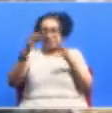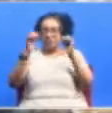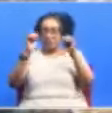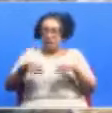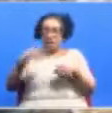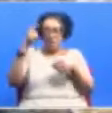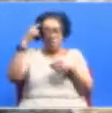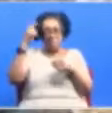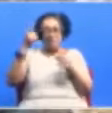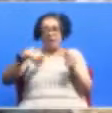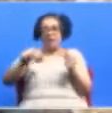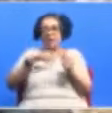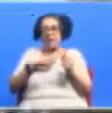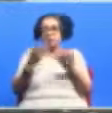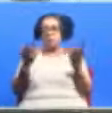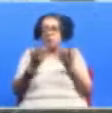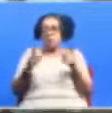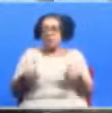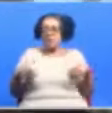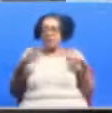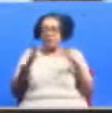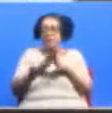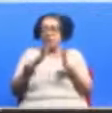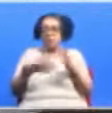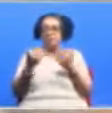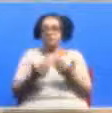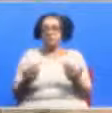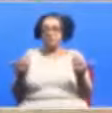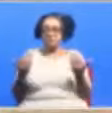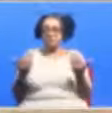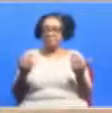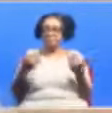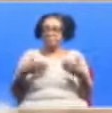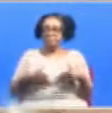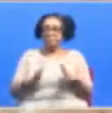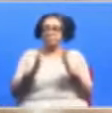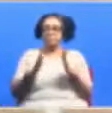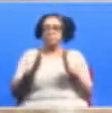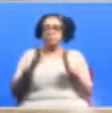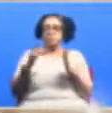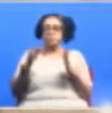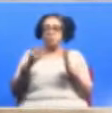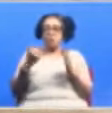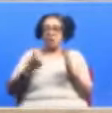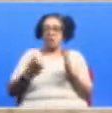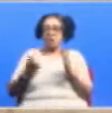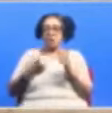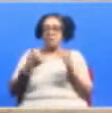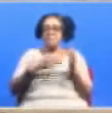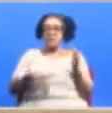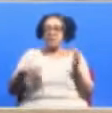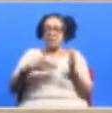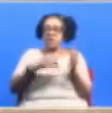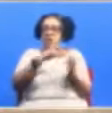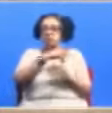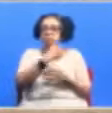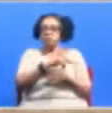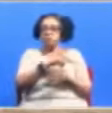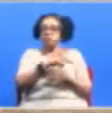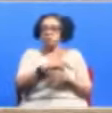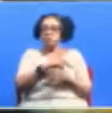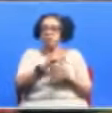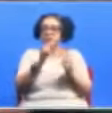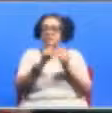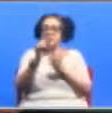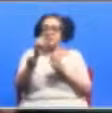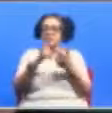nyumbani tunapoishi na watoto walemavu. Riziki Suwaid gave birth to a bouncing baby girl at the Malindi sub-county hospital 16 years